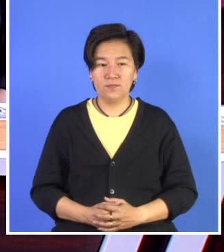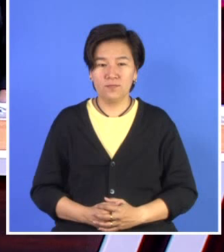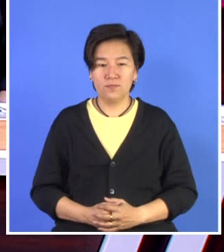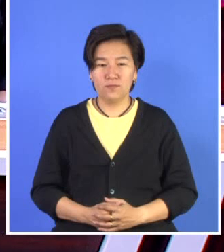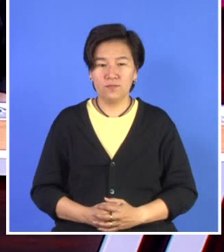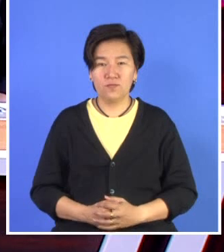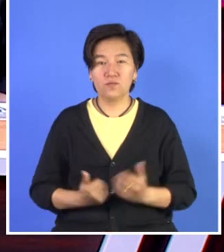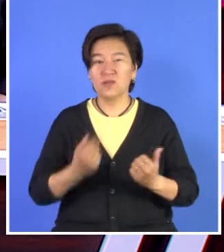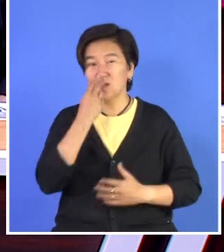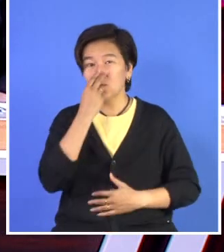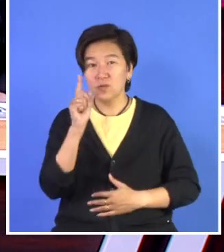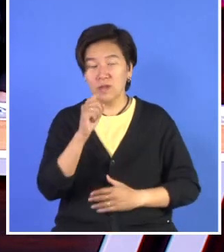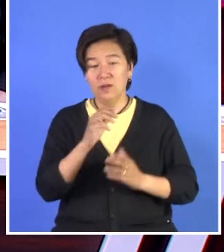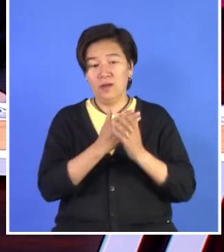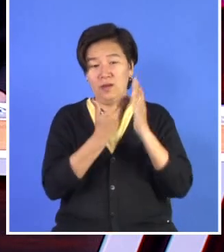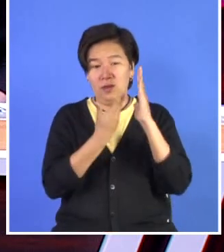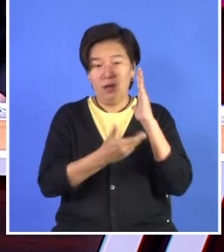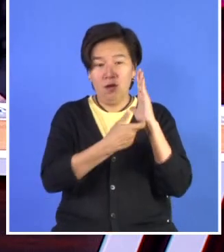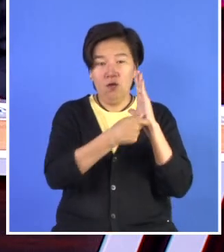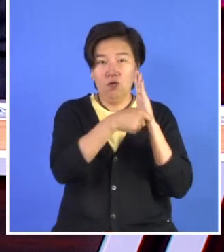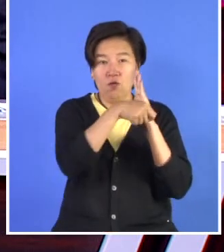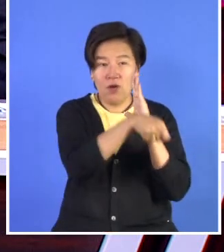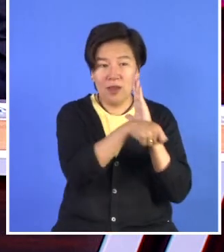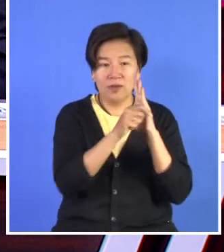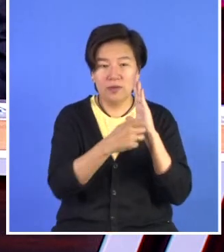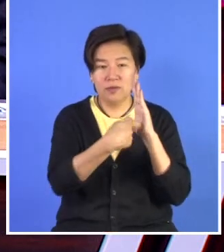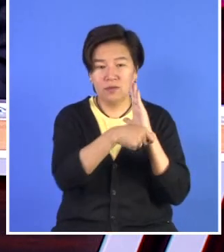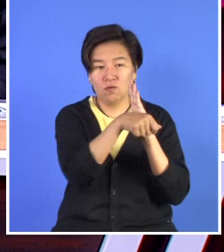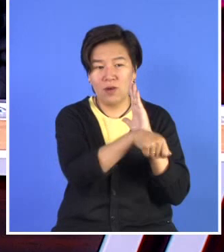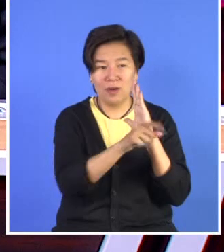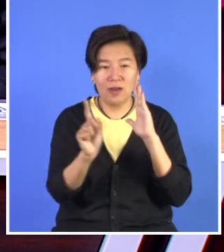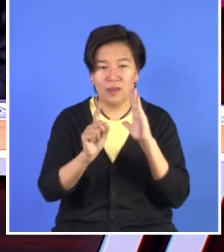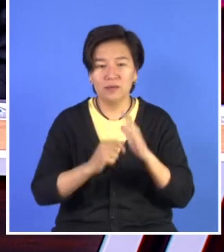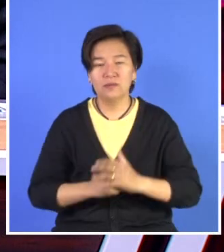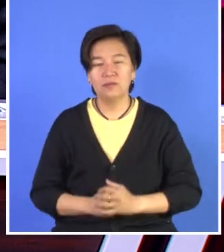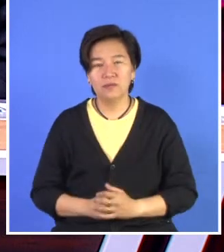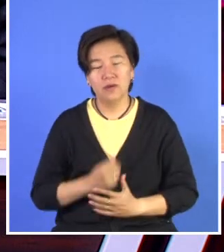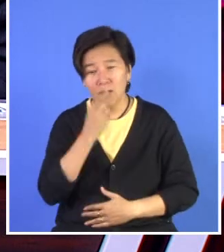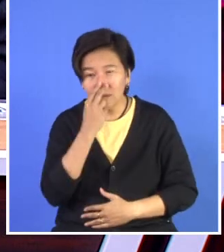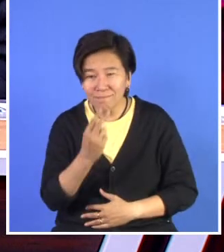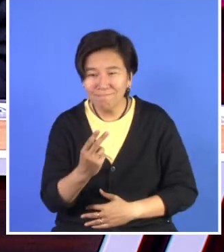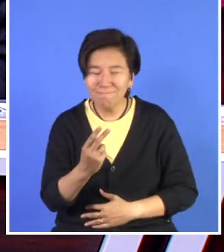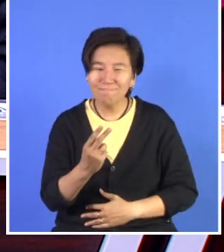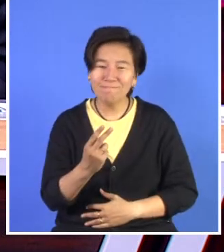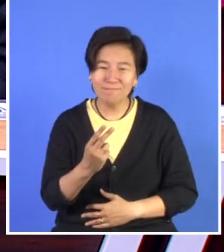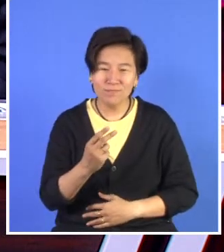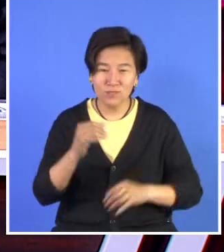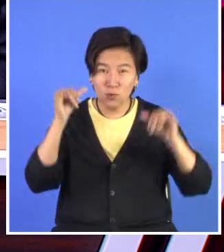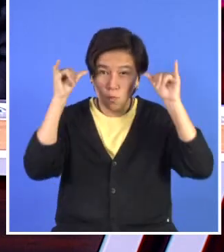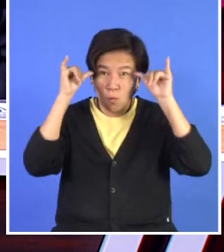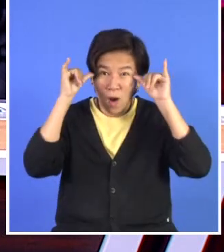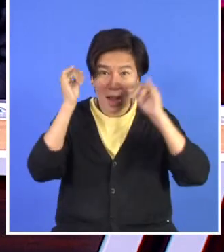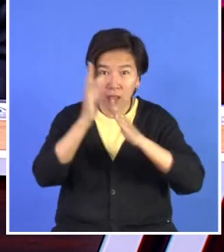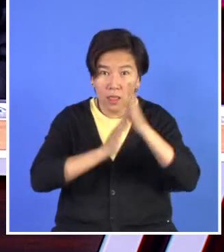ู่ที่คอนบุรีนครราชสีมาโอ้โหอยู่อ่านไปพี่แบ๊ะเอ็นดูว่าข่าวนี ้เป็นยังไงฮะ ควายเปลี่ยนสี